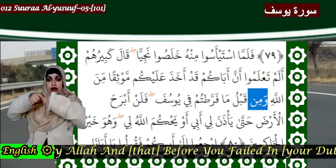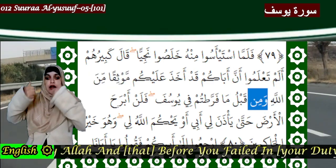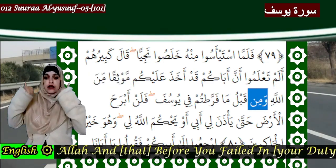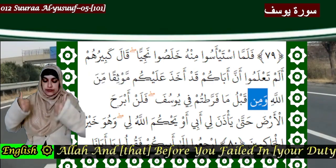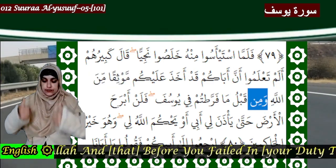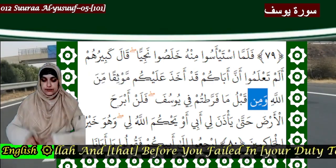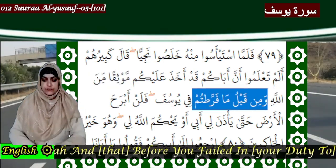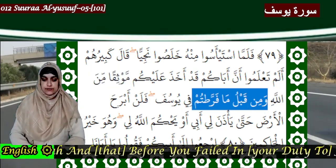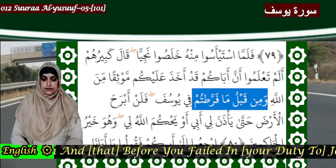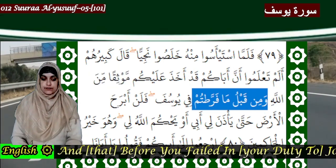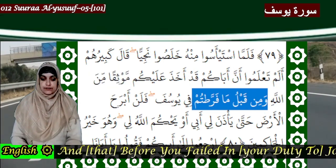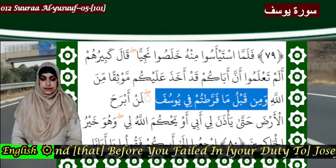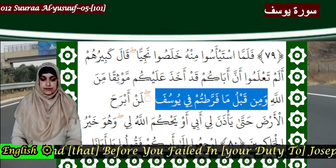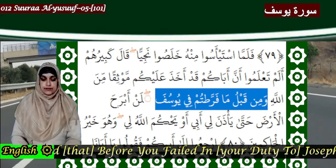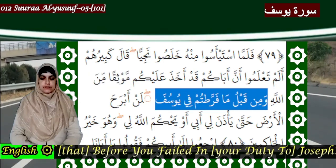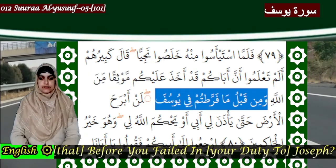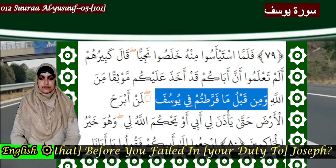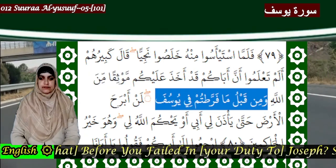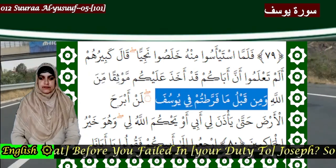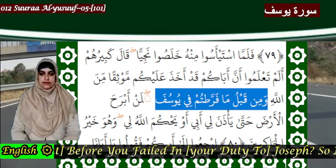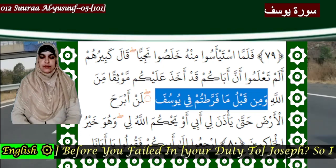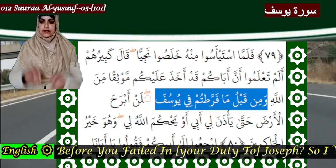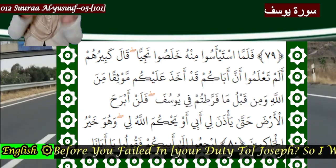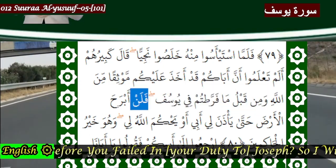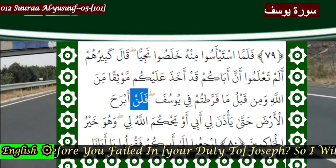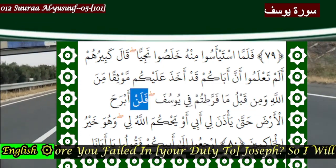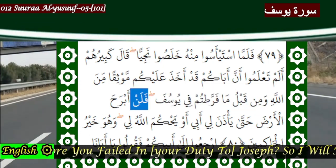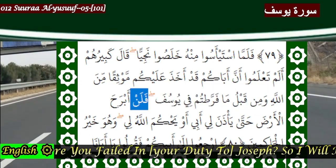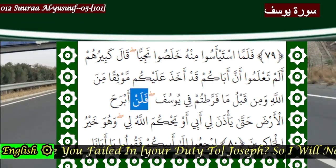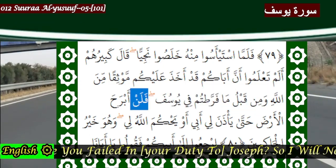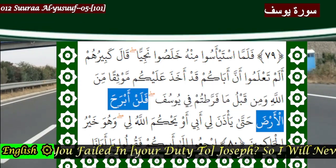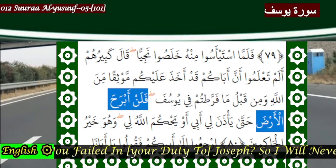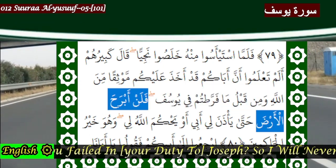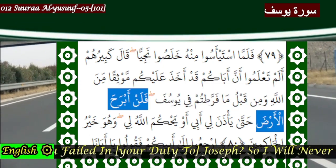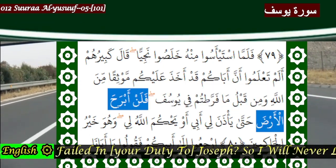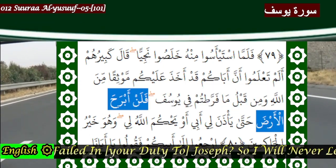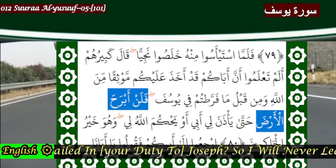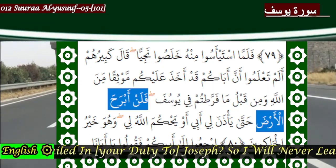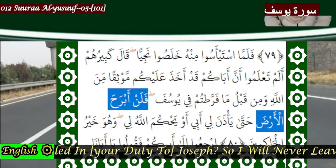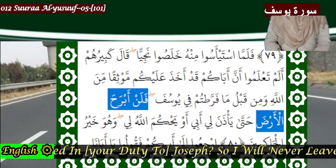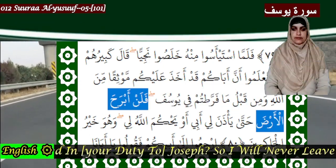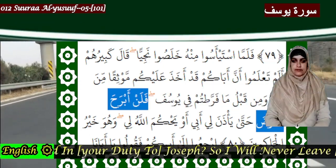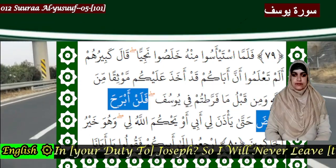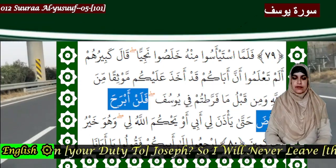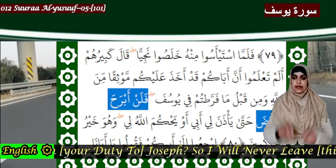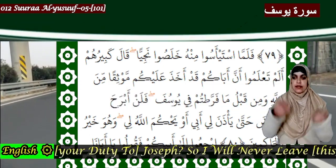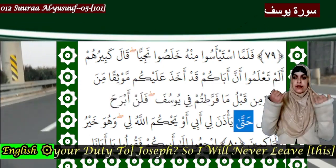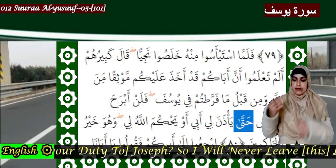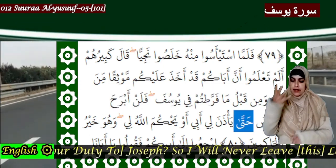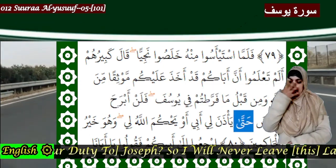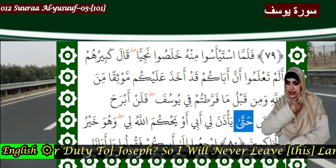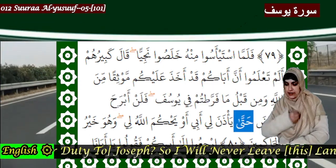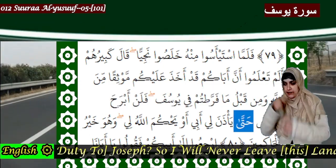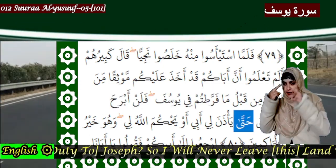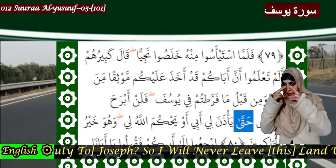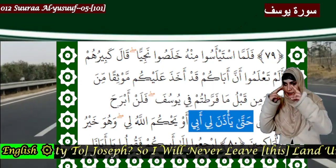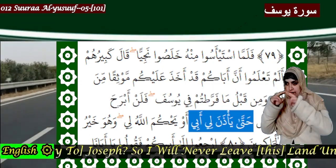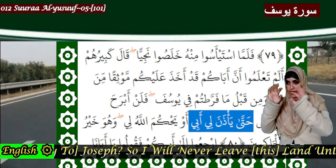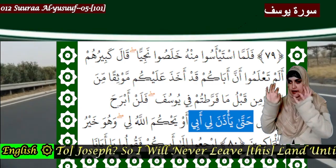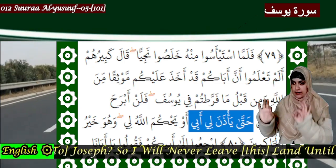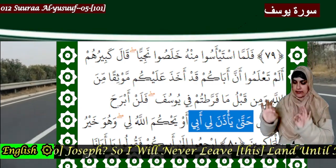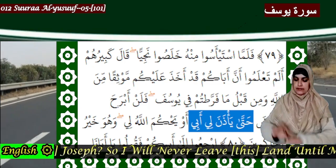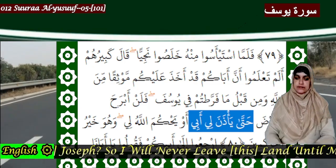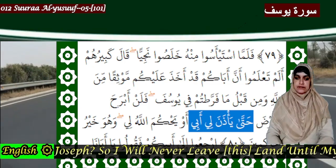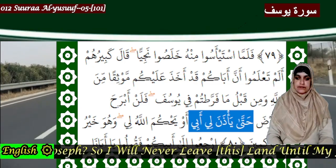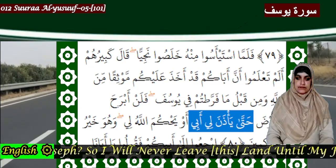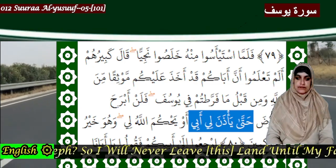الله يوسف كيس وسن دبرتنين بين فلن أبرح الأردان مصري خنان ديم حتى ياذن